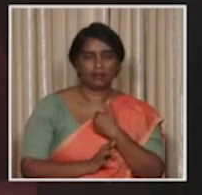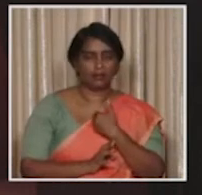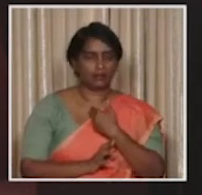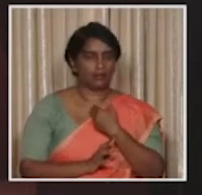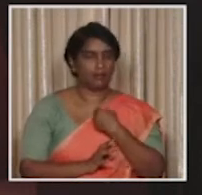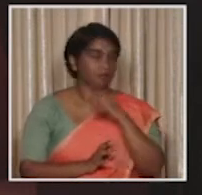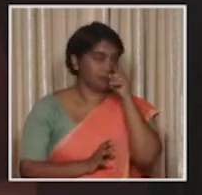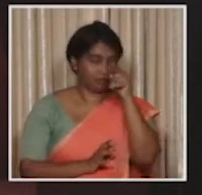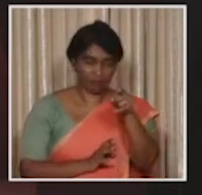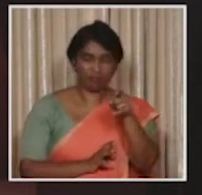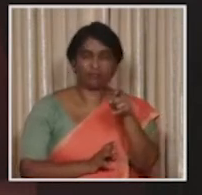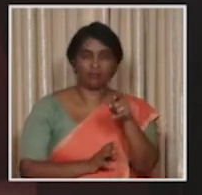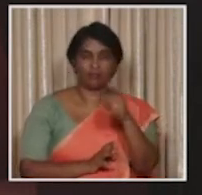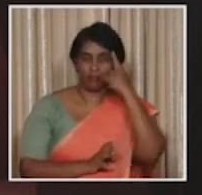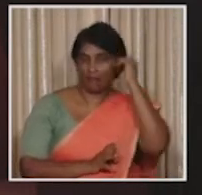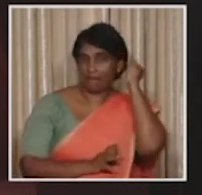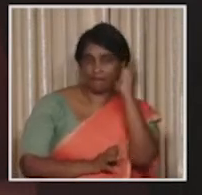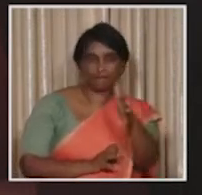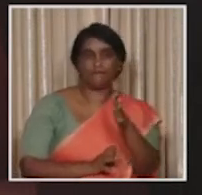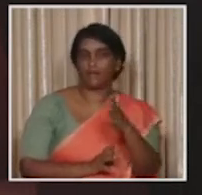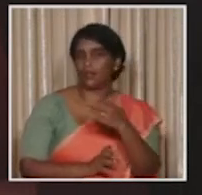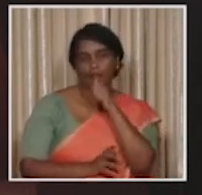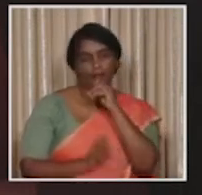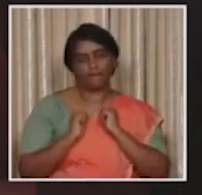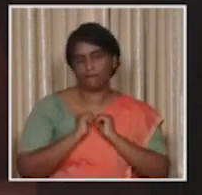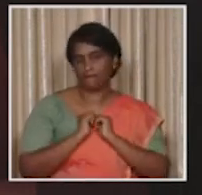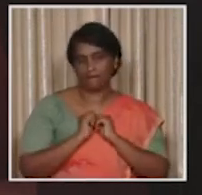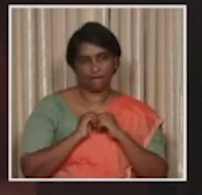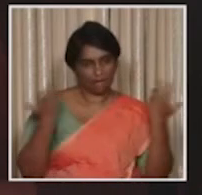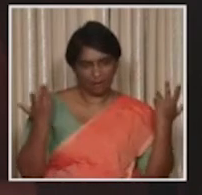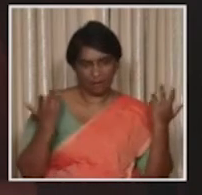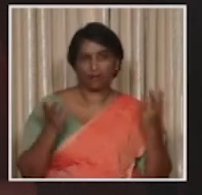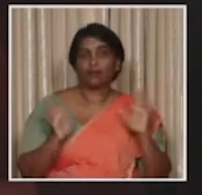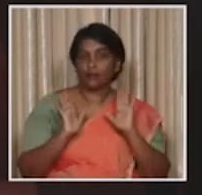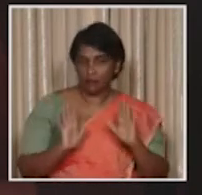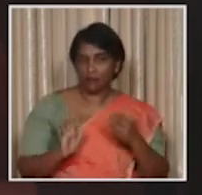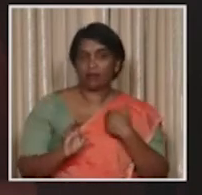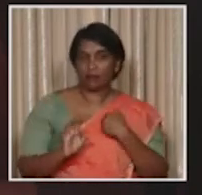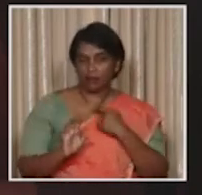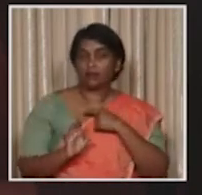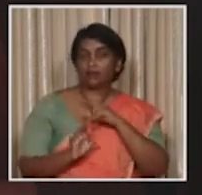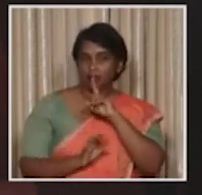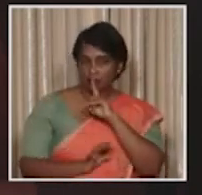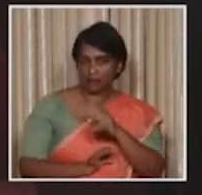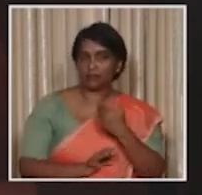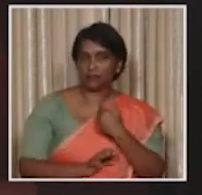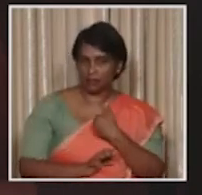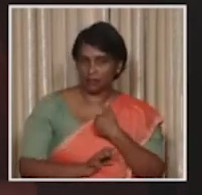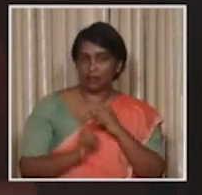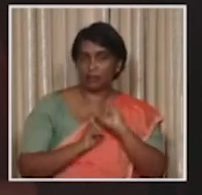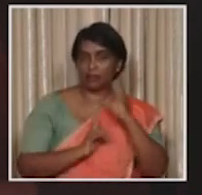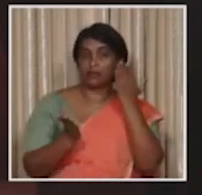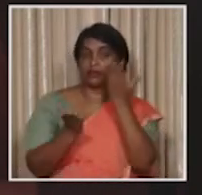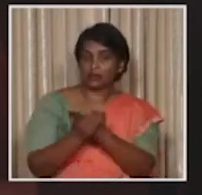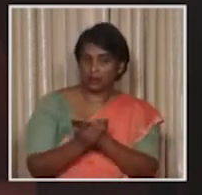මට ඔබතුමාට අභූත චෝදනා කරන්නට කිසිම උවමනාවක් නැහැ. නමුත් මම මේ ඔබතුමාට කියන්නේ, මම මේ හැන්සාඩ් ගත